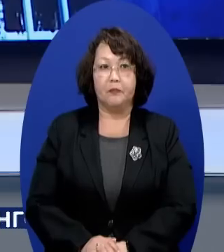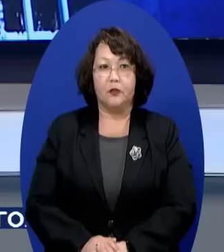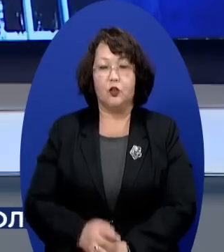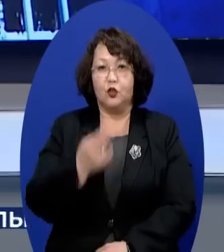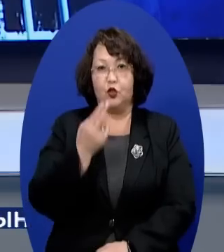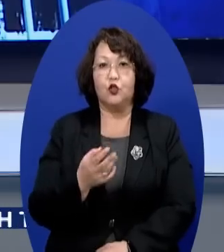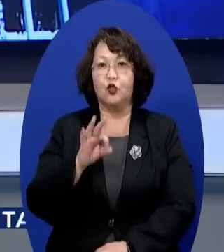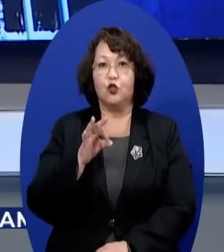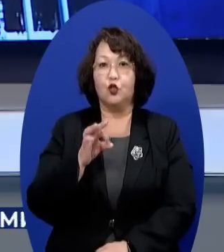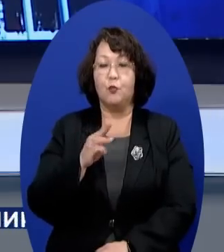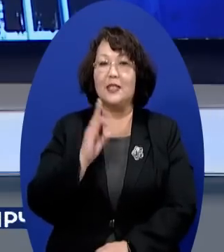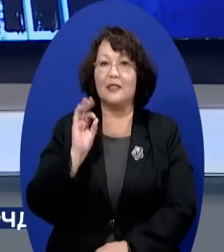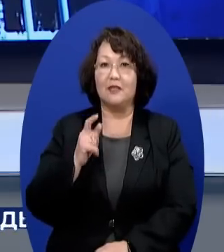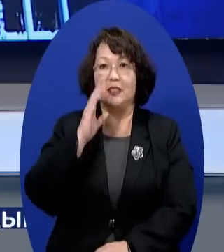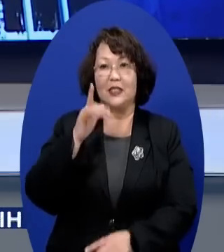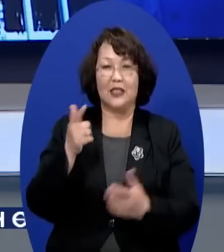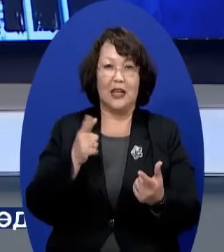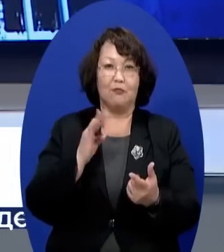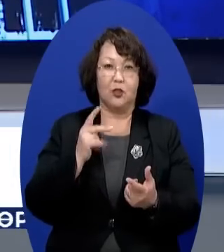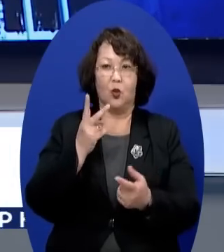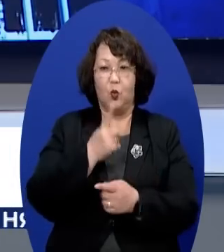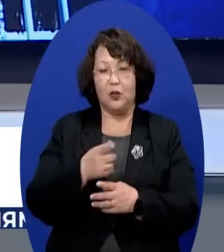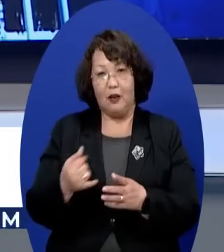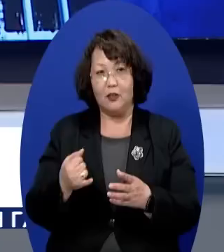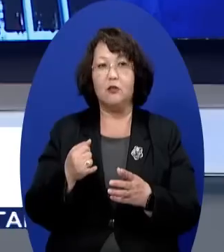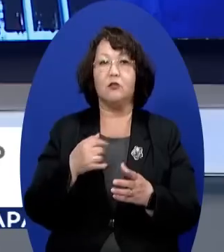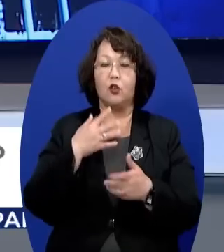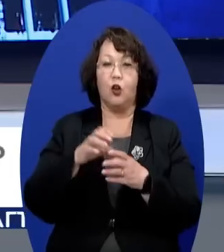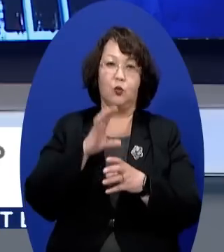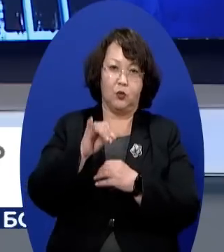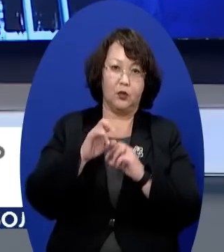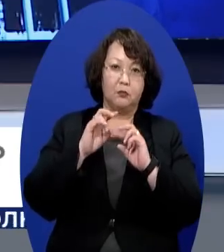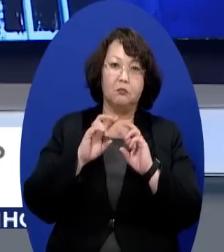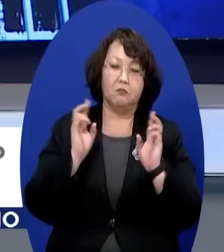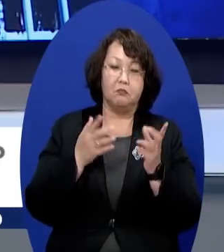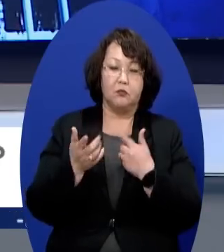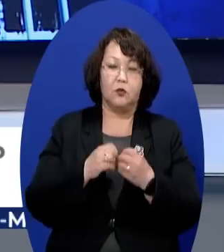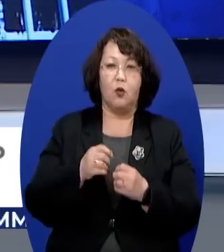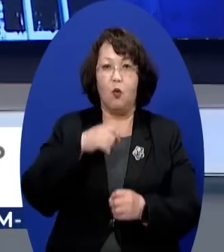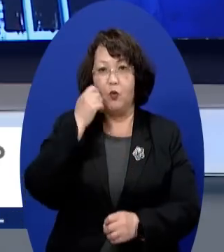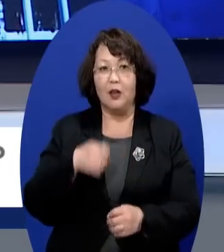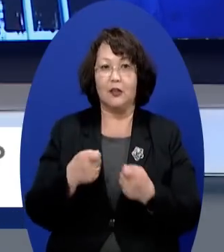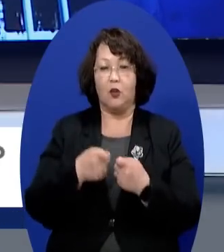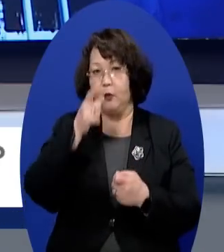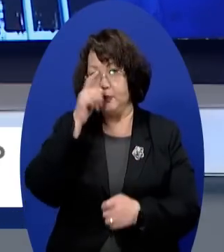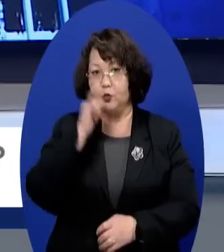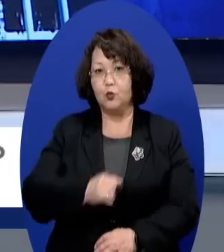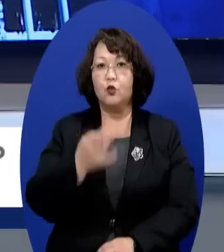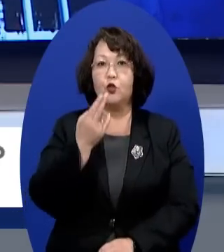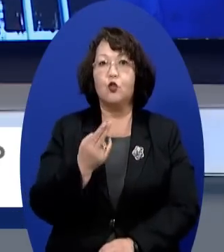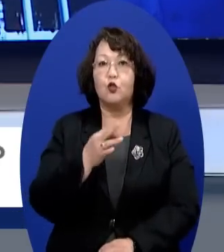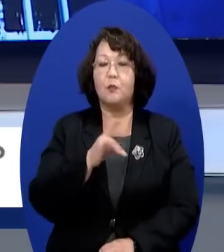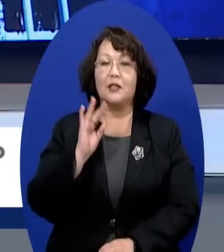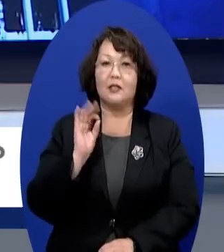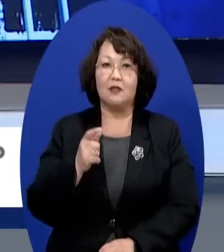Цөмийн зэвсгийн гамшиг үр дагаврыг хэлэлцэх олон улсын баг хурал зарлан хуралдуулахар болсон байна. Украины дайны нөхцөлд Орос улсыг цөмийн зэвсэг ашиглаж болзошгүй